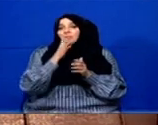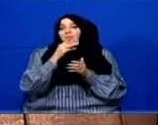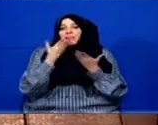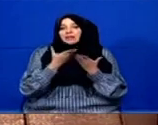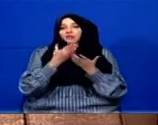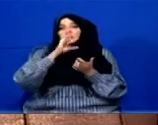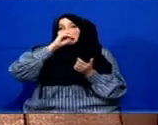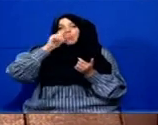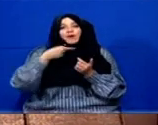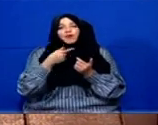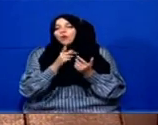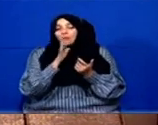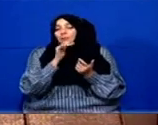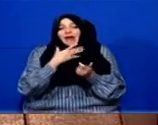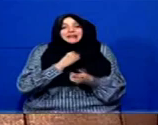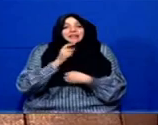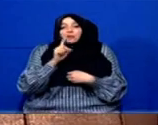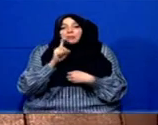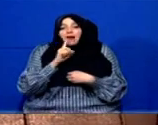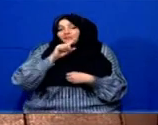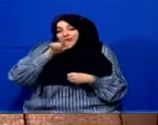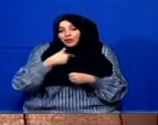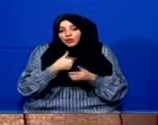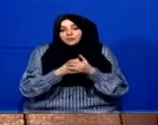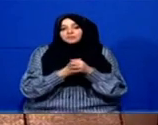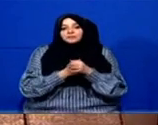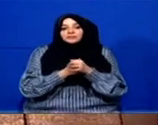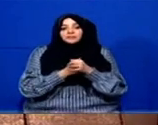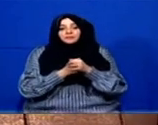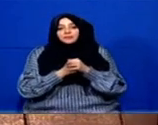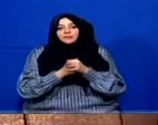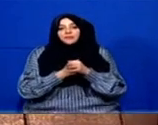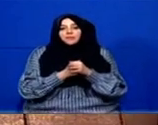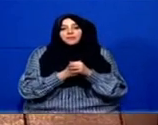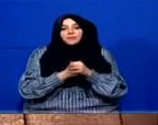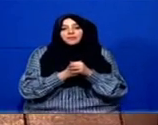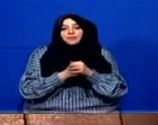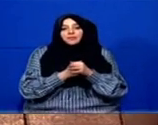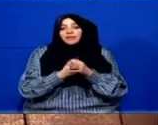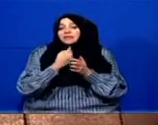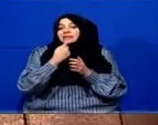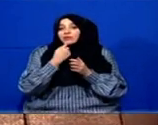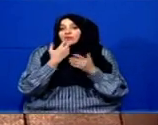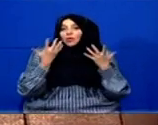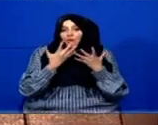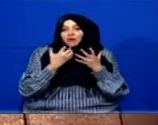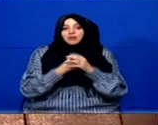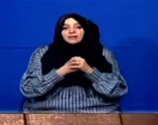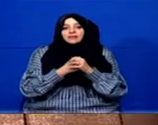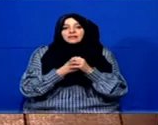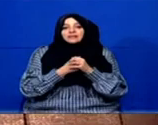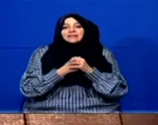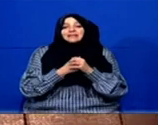المقام وفي هذه المرحله لا يقبل الفواصل ولا القصور اذن نقول ان المساله